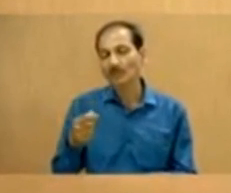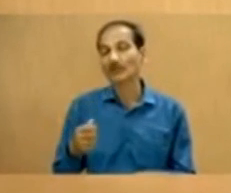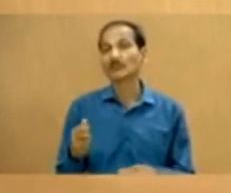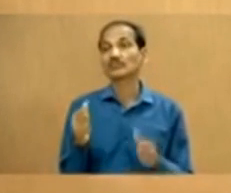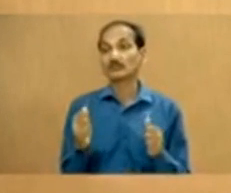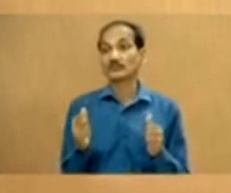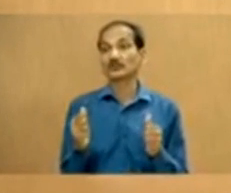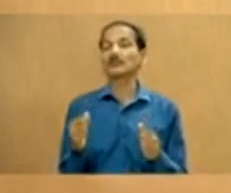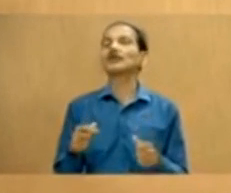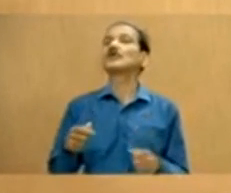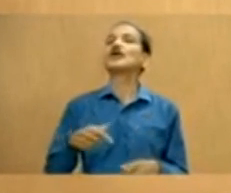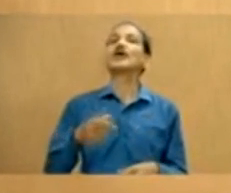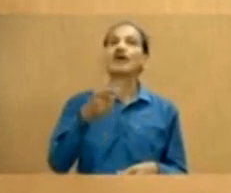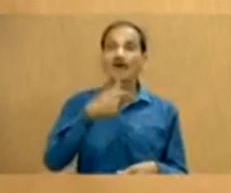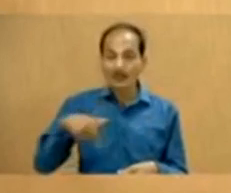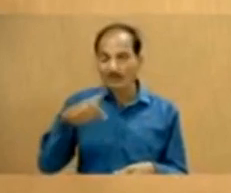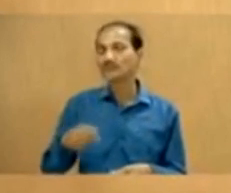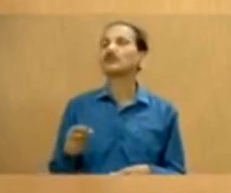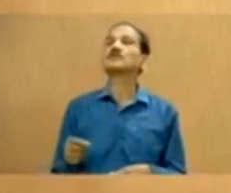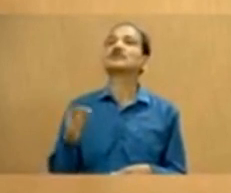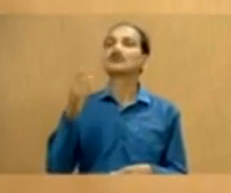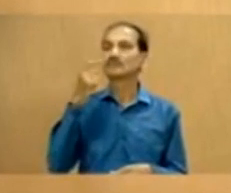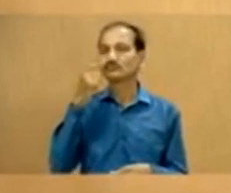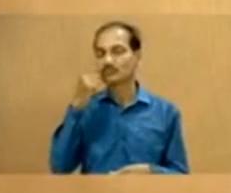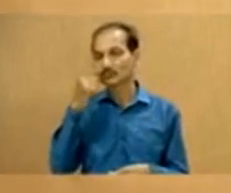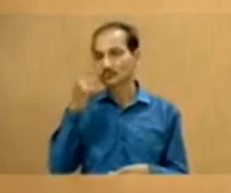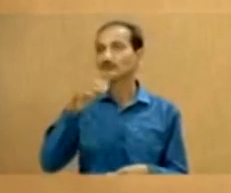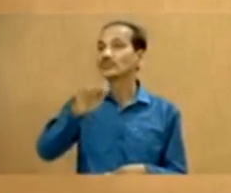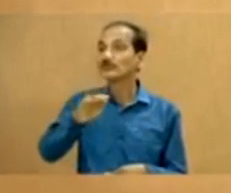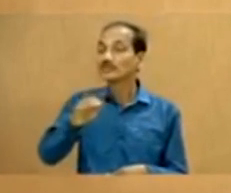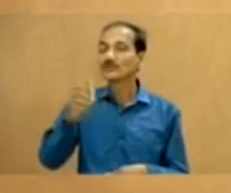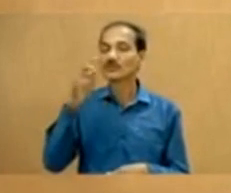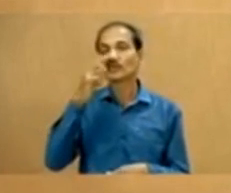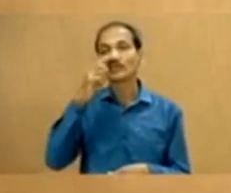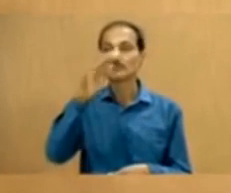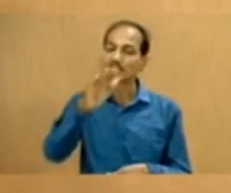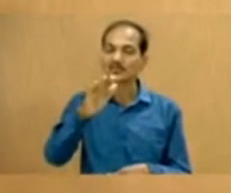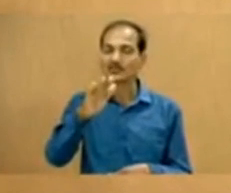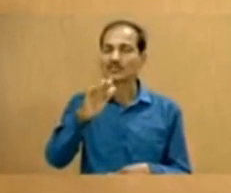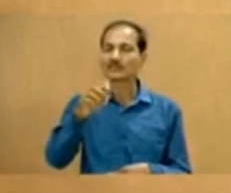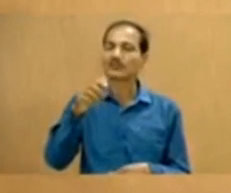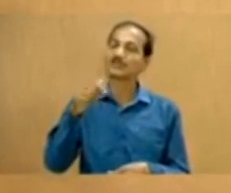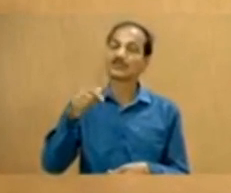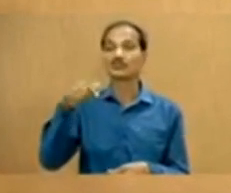ଝିଅମାନେ। ଆମେ ରାସ୍ତାଘାଟରେ ସାନ ପିଲାଙ୍କୁ ଦେଖୁନାହୁଁ।